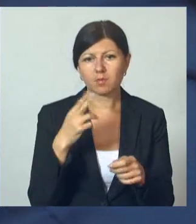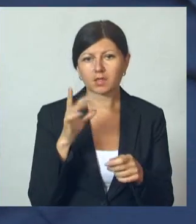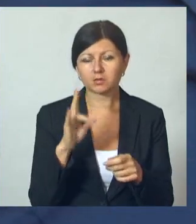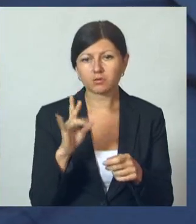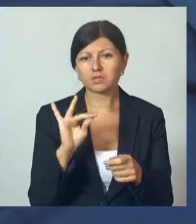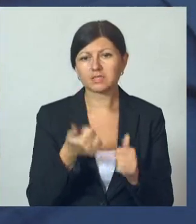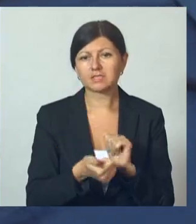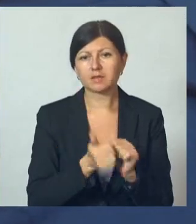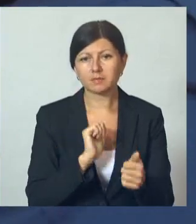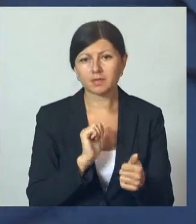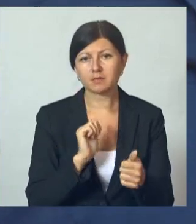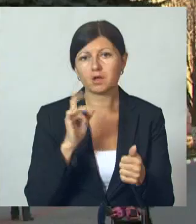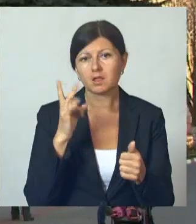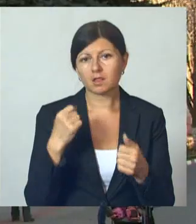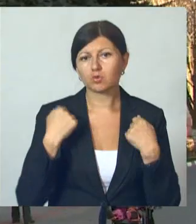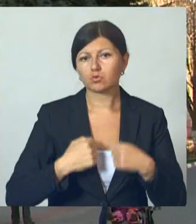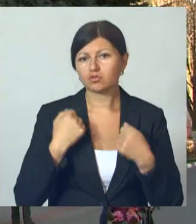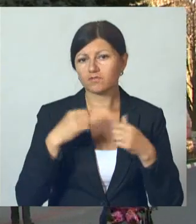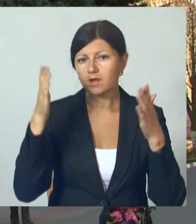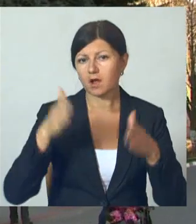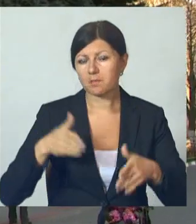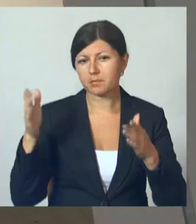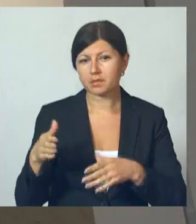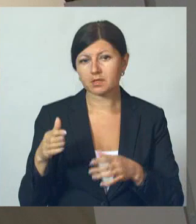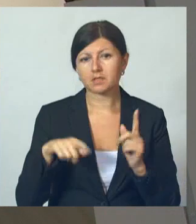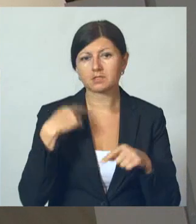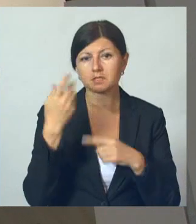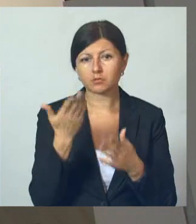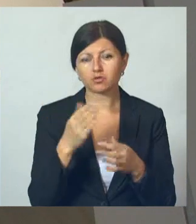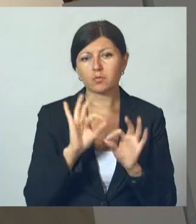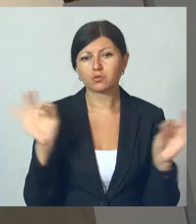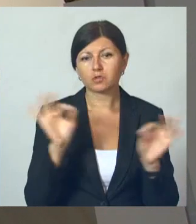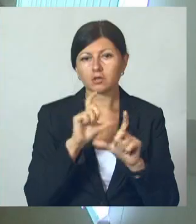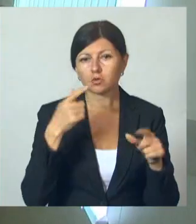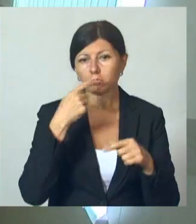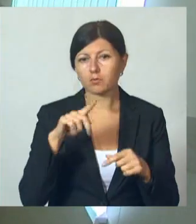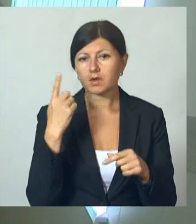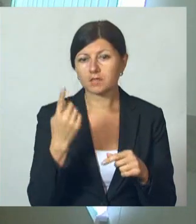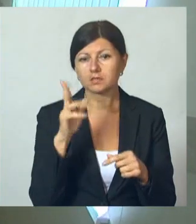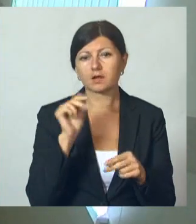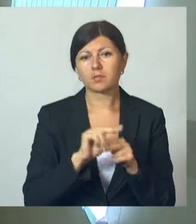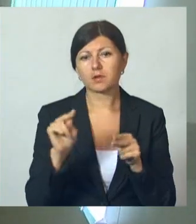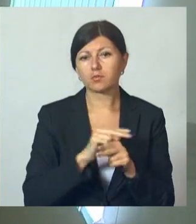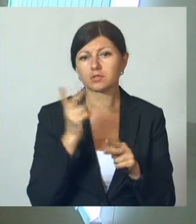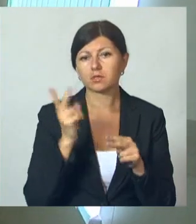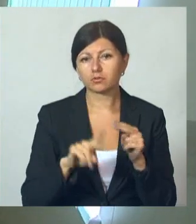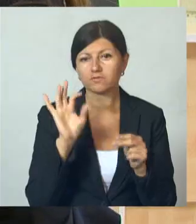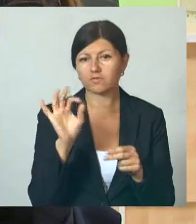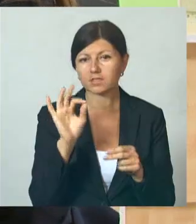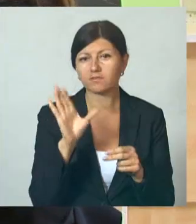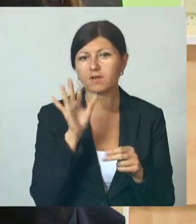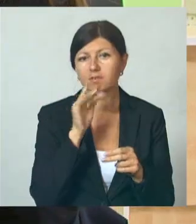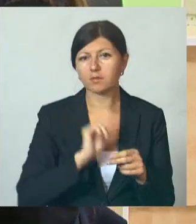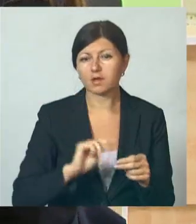их на душевые кабинки. Следующая точка – музыкальная школа номер один. Ее капремонт завершили в октябре. Во время